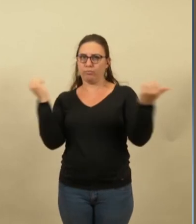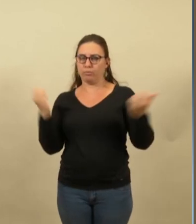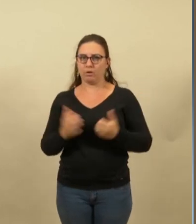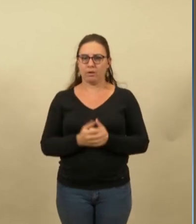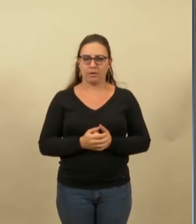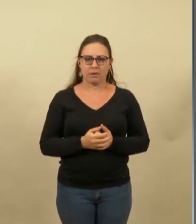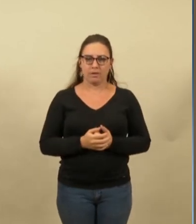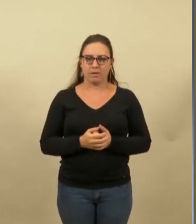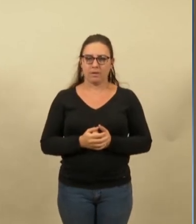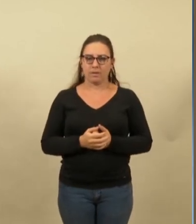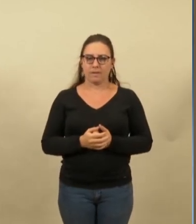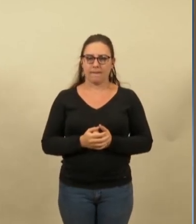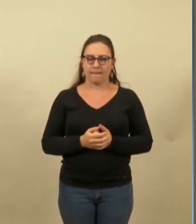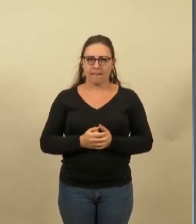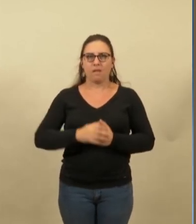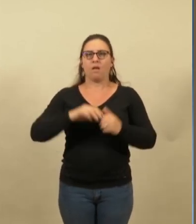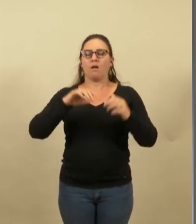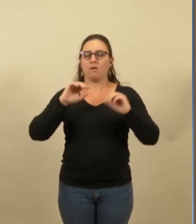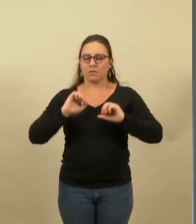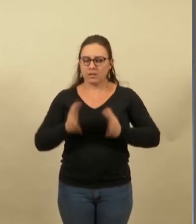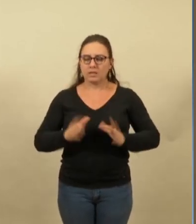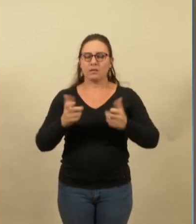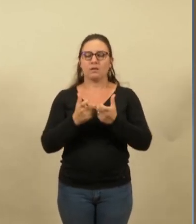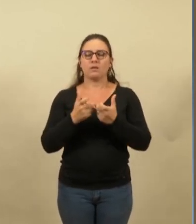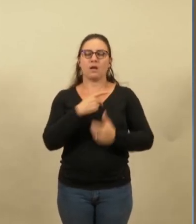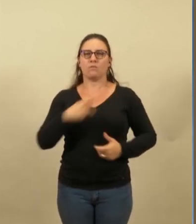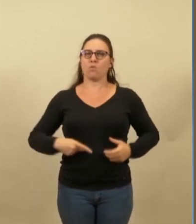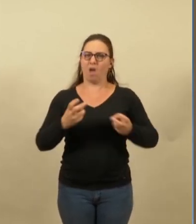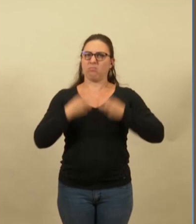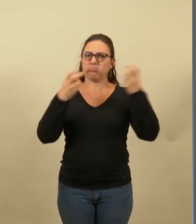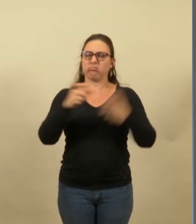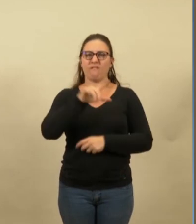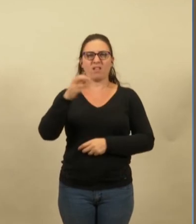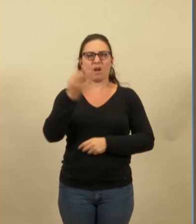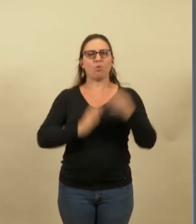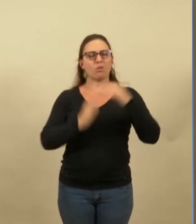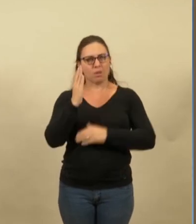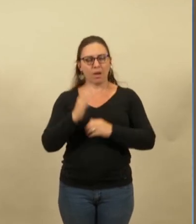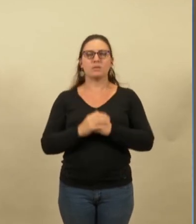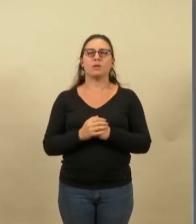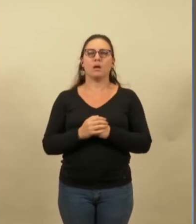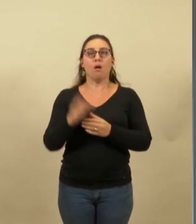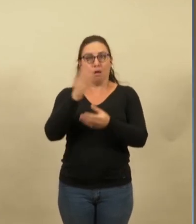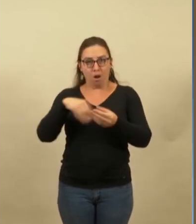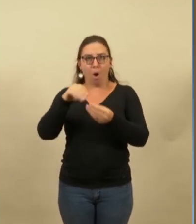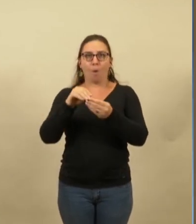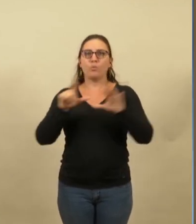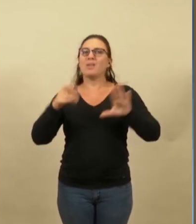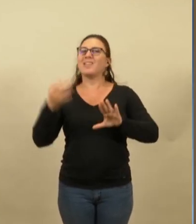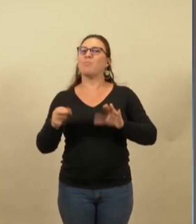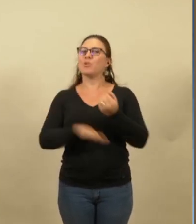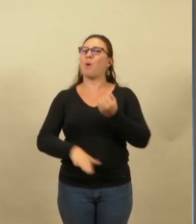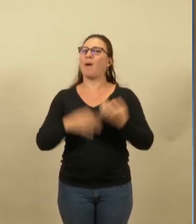vous avez décidé d'augmenter donc la taxe foncière de plus de 25% en plus de la hausse de 7% de base